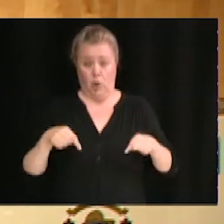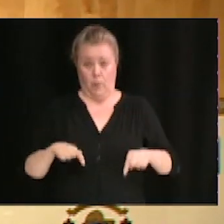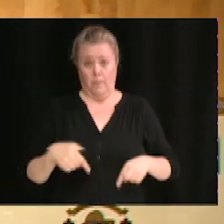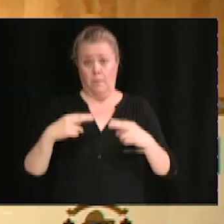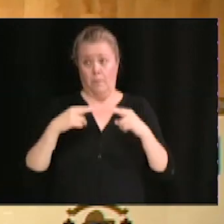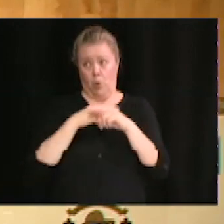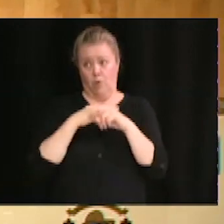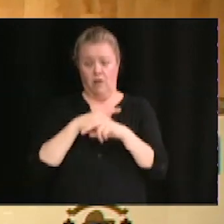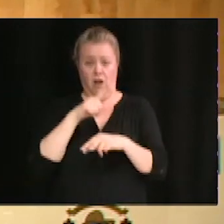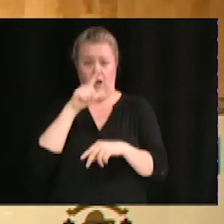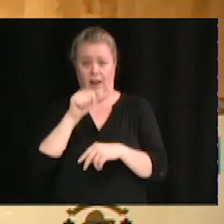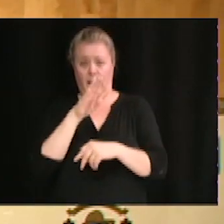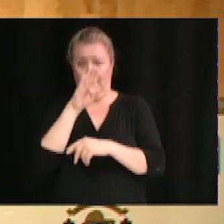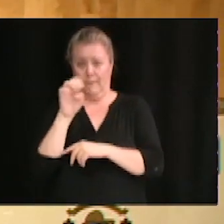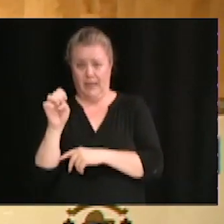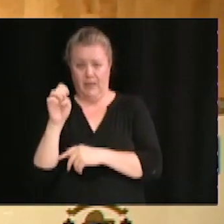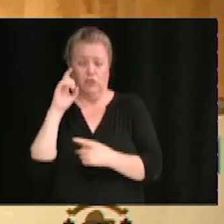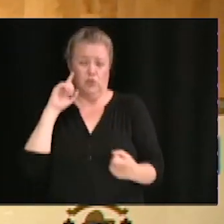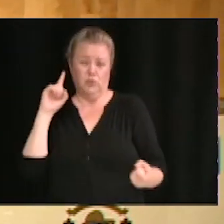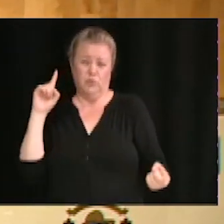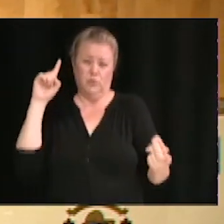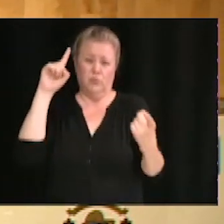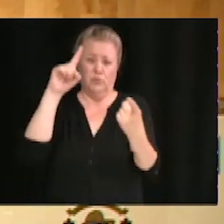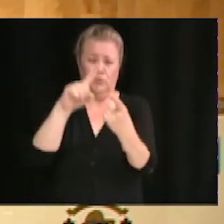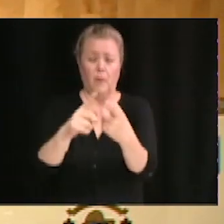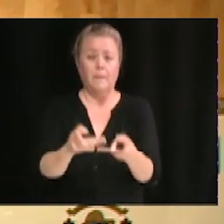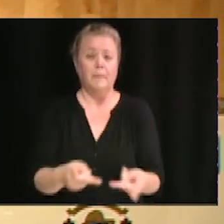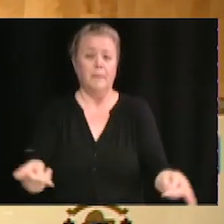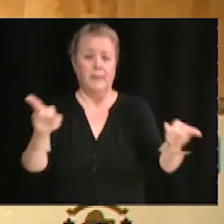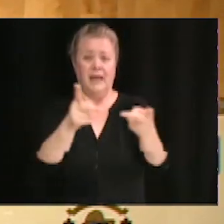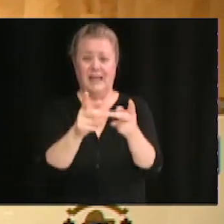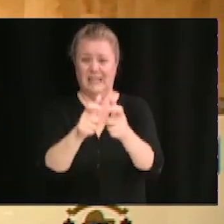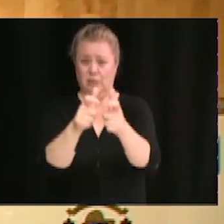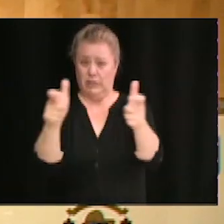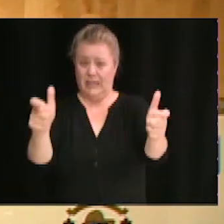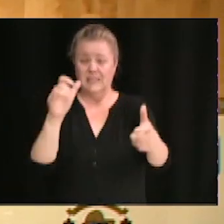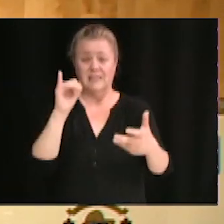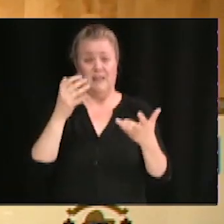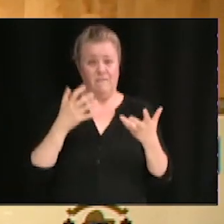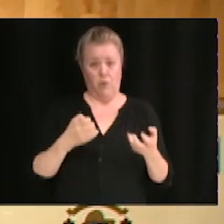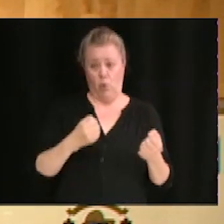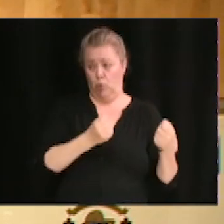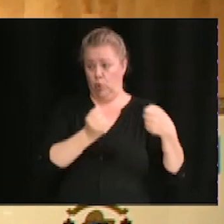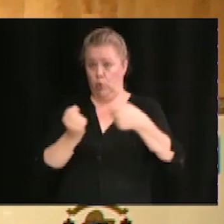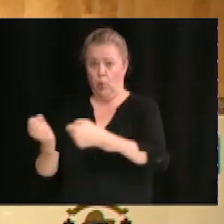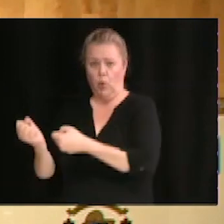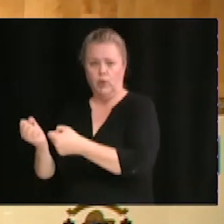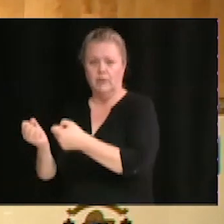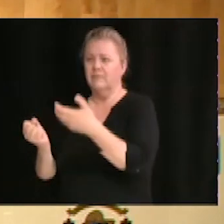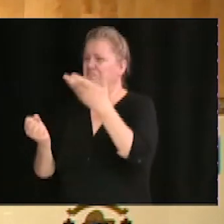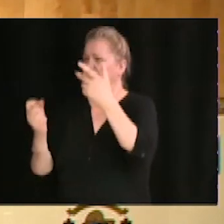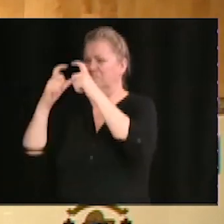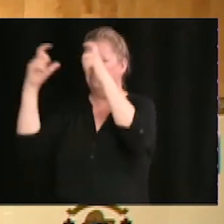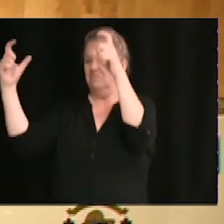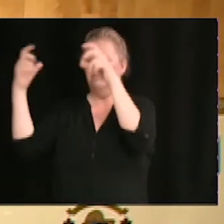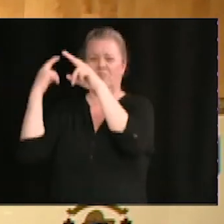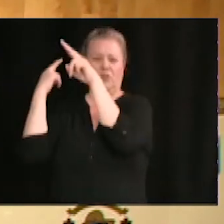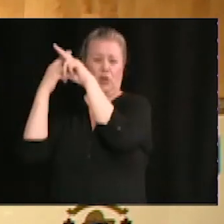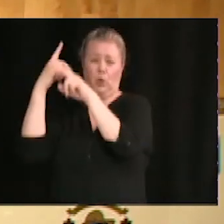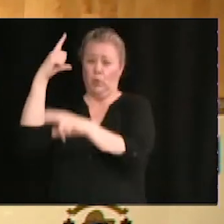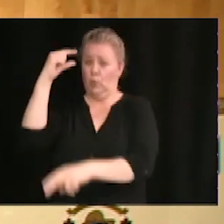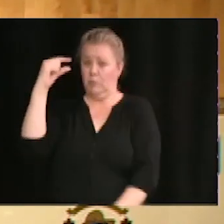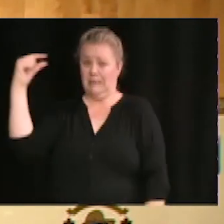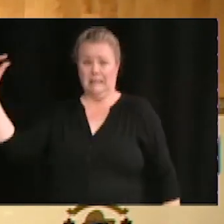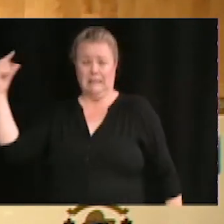troisième pack industriel, si vous voulez aller sur une petite rue sur le côté 1, on ne peut pas voir les annonces, c'est bien trop petit,